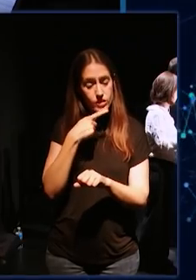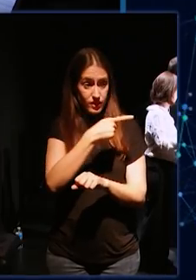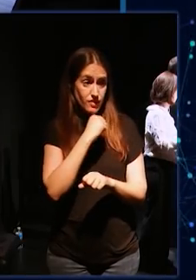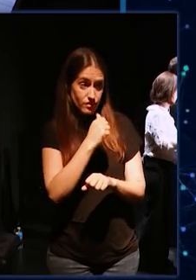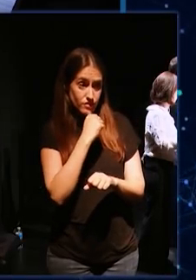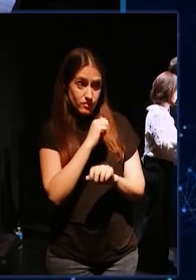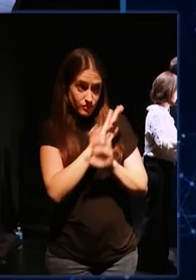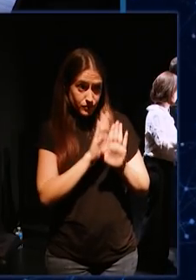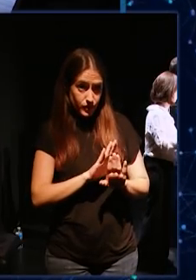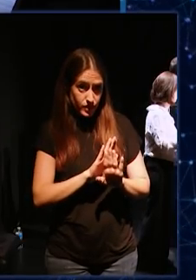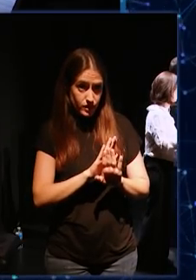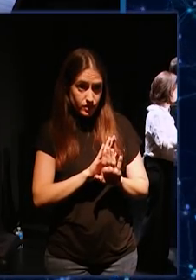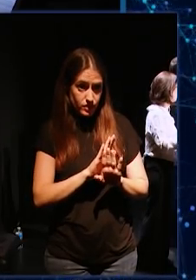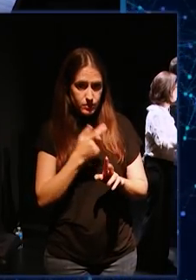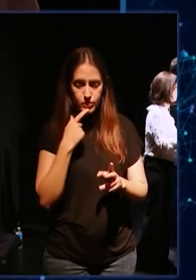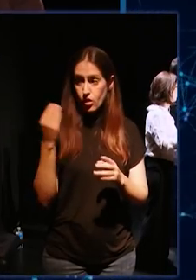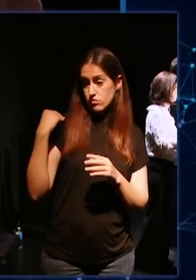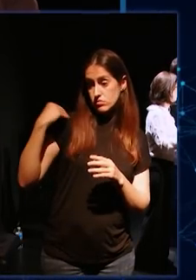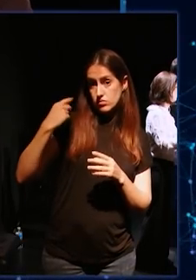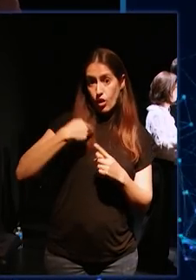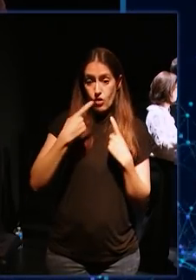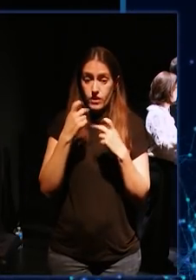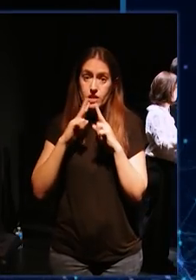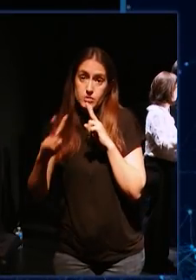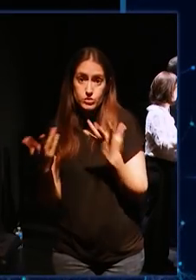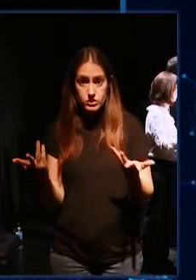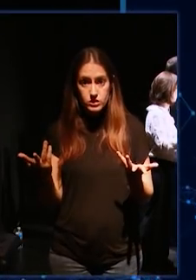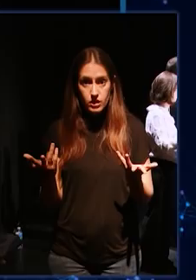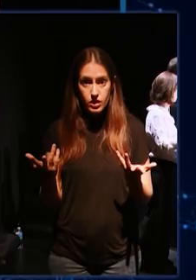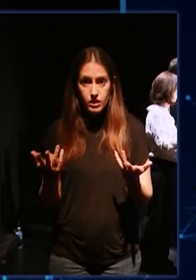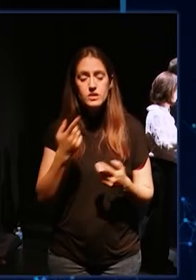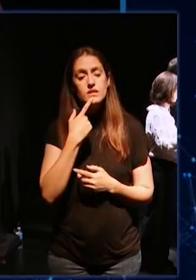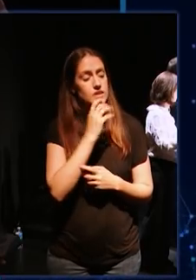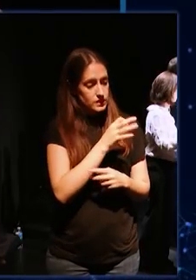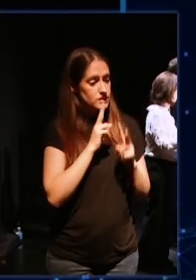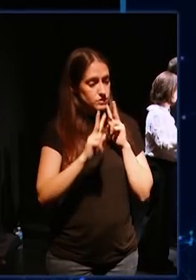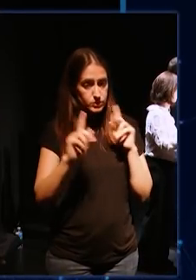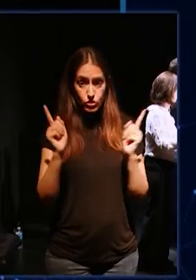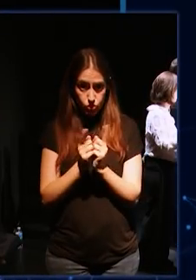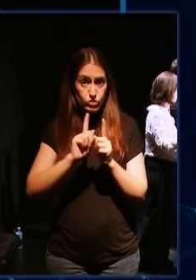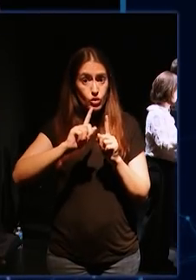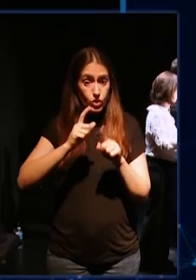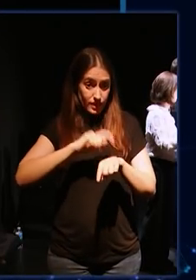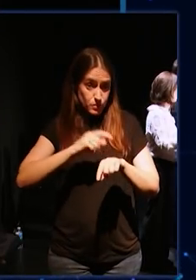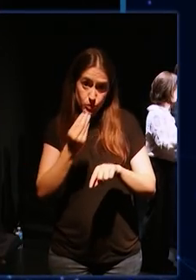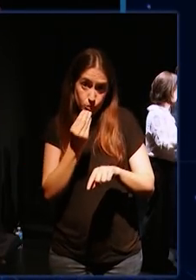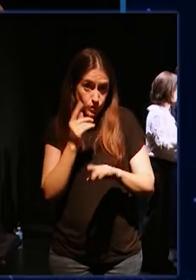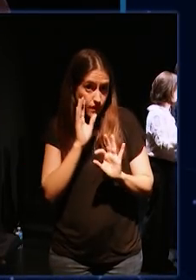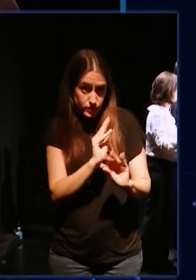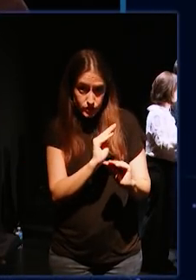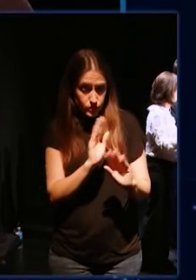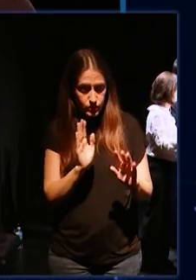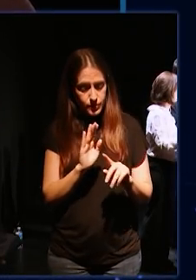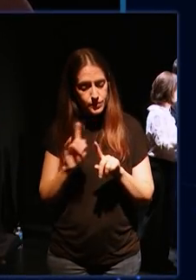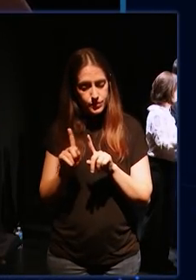parlar després. Claro, pero si me hacen alusiones y después no puedo responder, como ha dicho... No, sí, pot contestar, però només l'adverteixo que després tindrà menys temps. Ràpidamente,